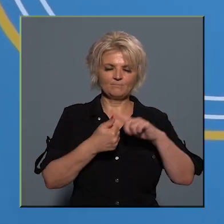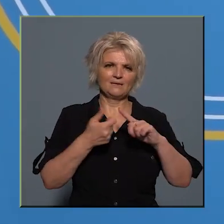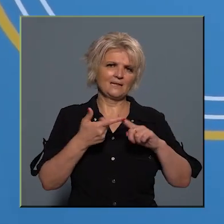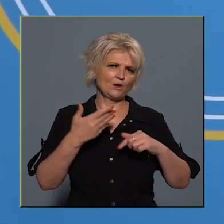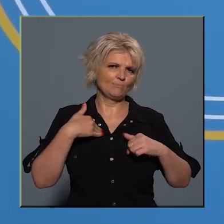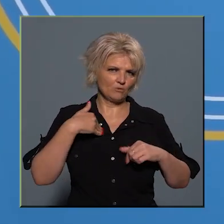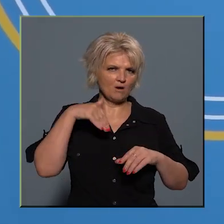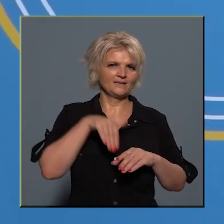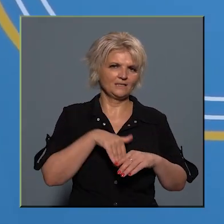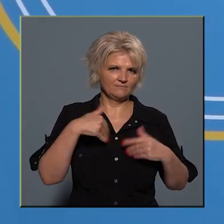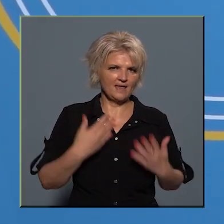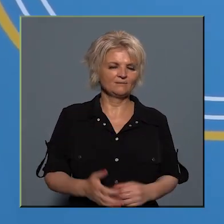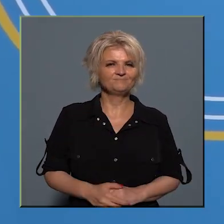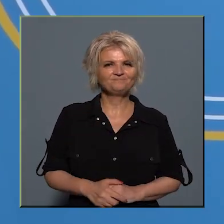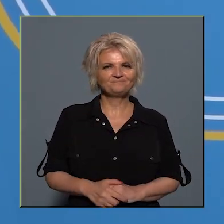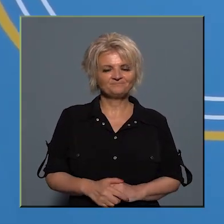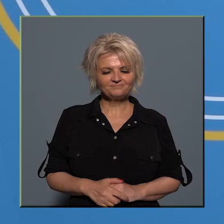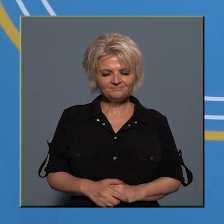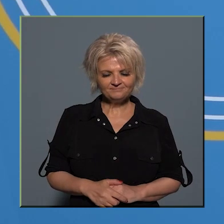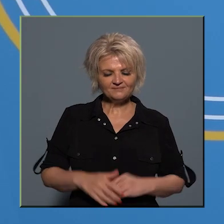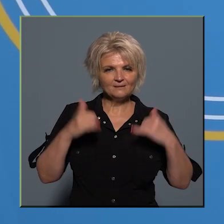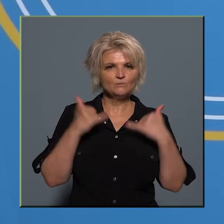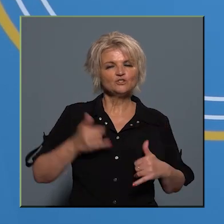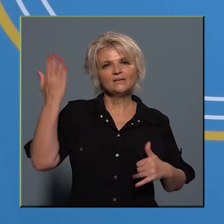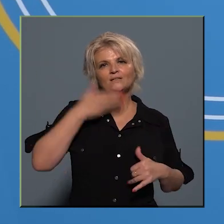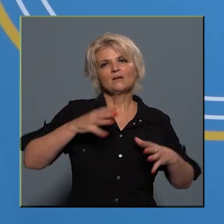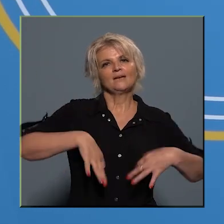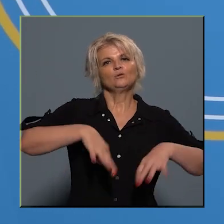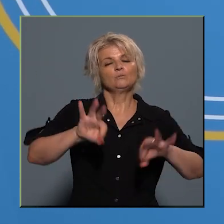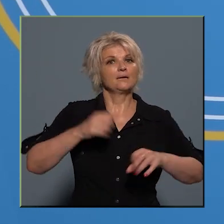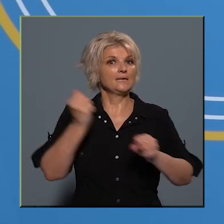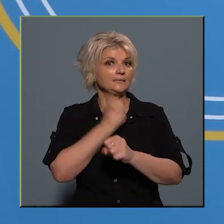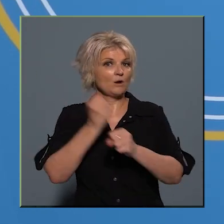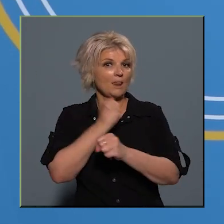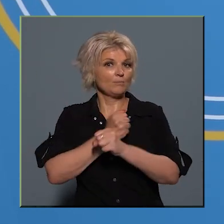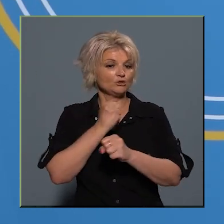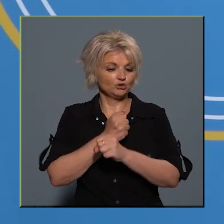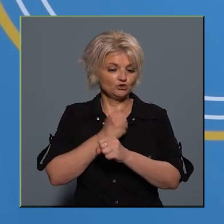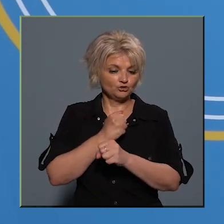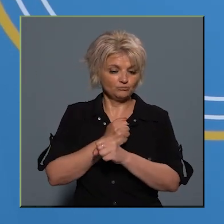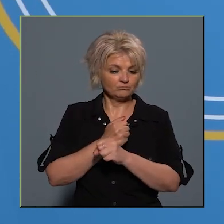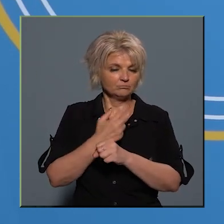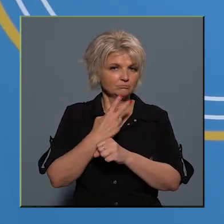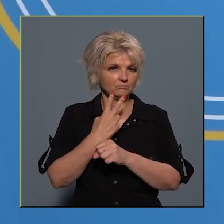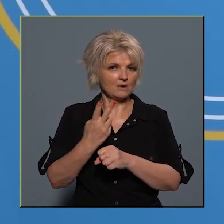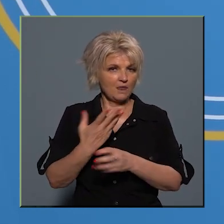részesei legyenek. Itt most hidrogénügyben egy nagyon izgalmas fejleménynek vagyunk